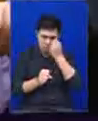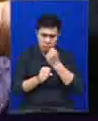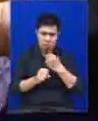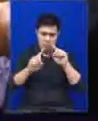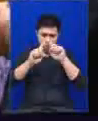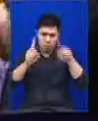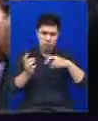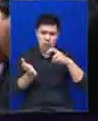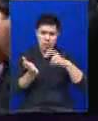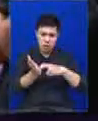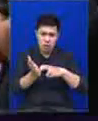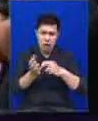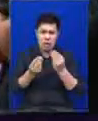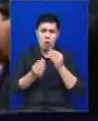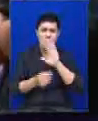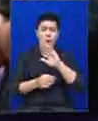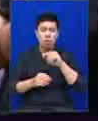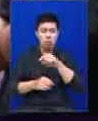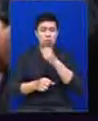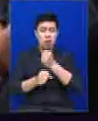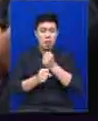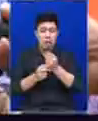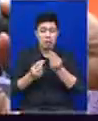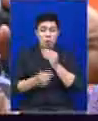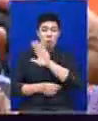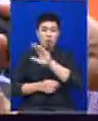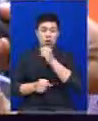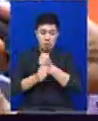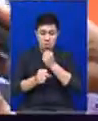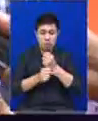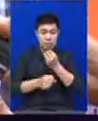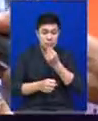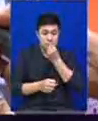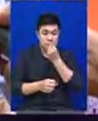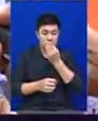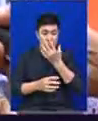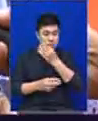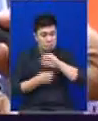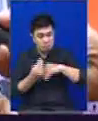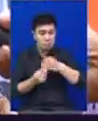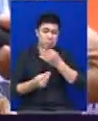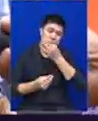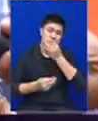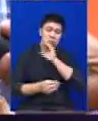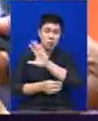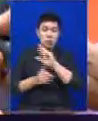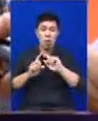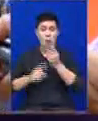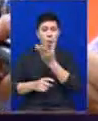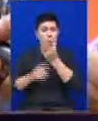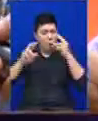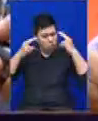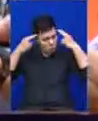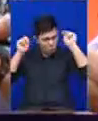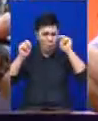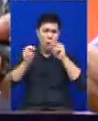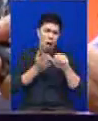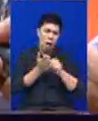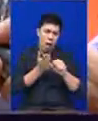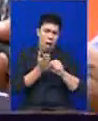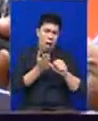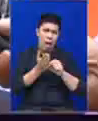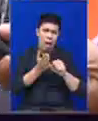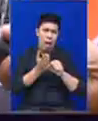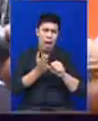สำคัญสำหรับที่หลวงบนที่ดินของประชาชนใช้ทำกินอยู่ในปัจจุบันจึงขอให้นายกรัฐมนตรีพิจารณาแก้ไขเพิก